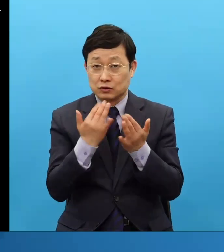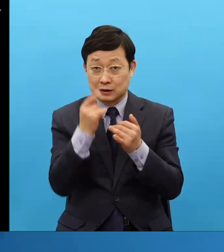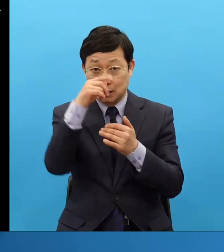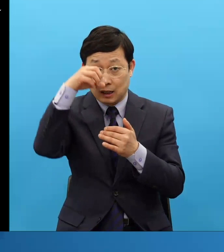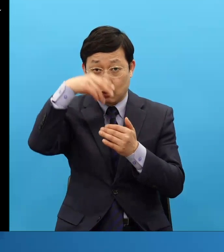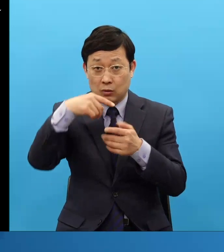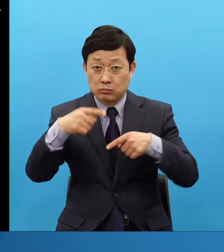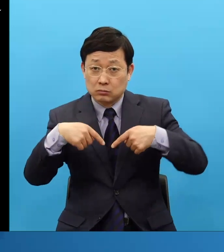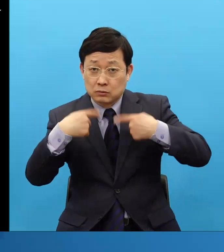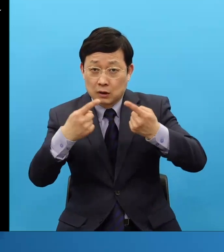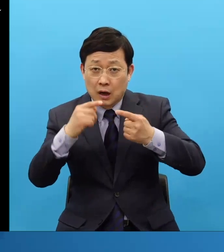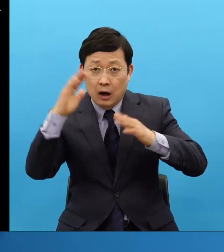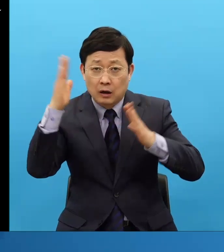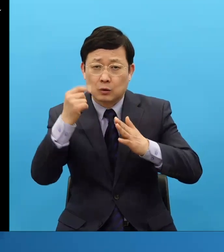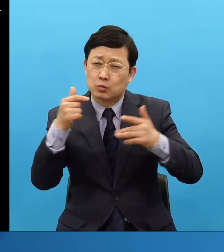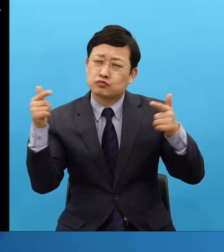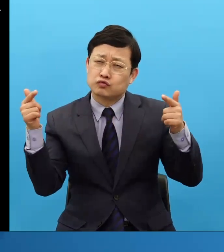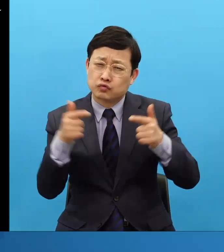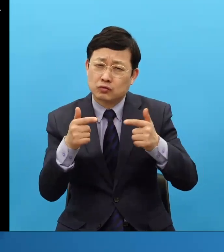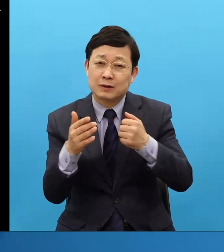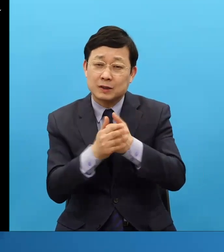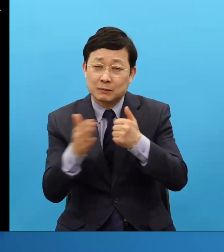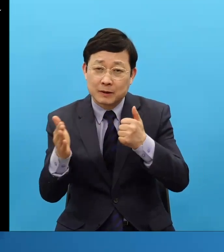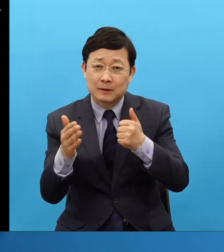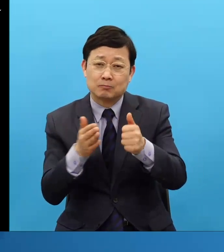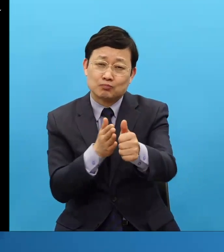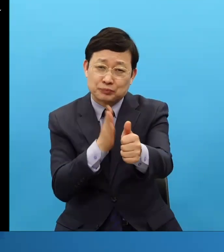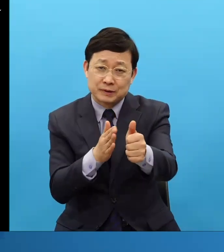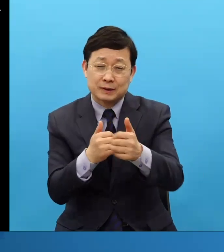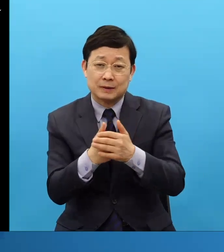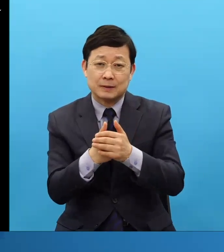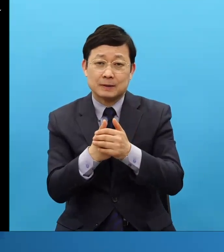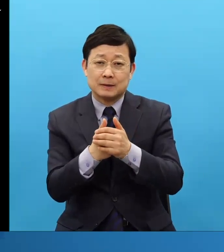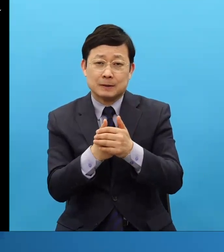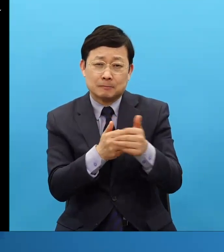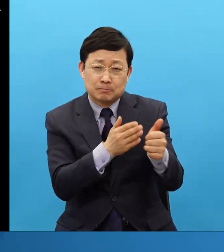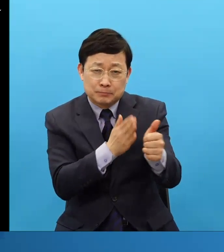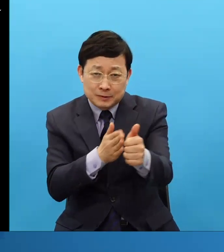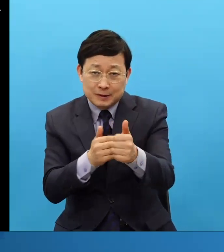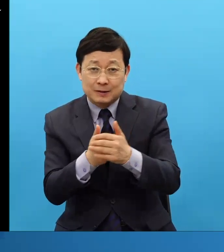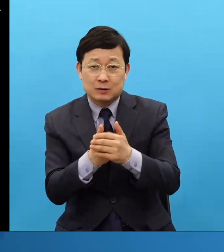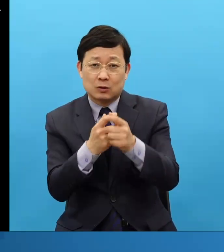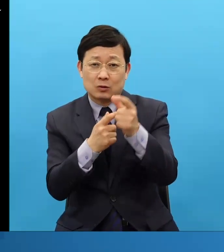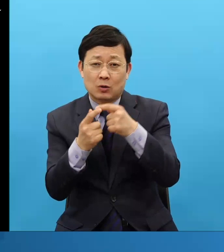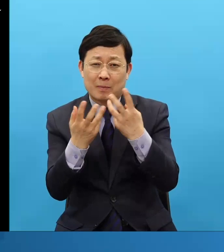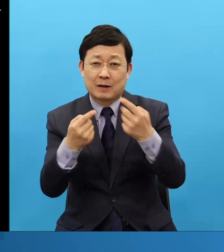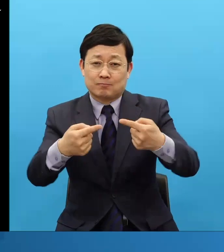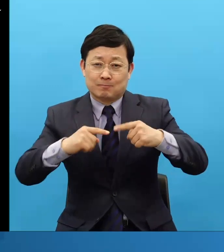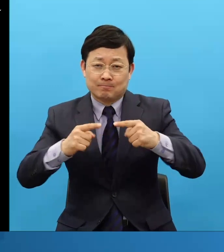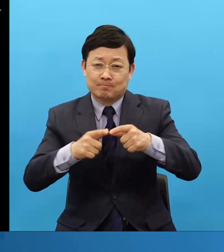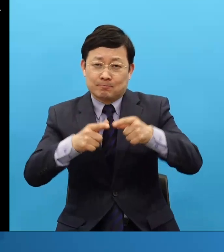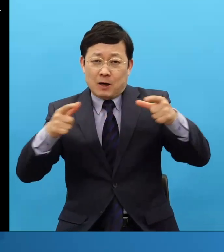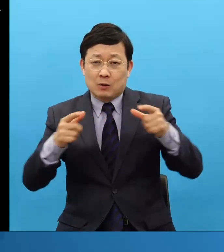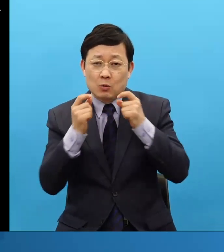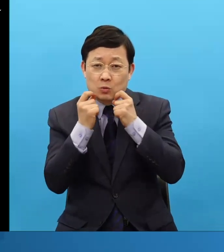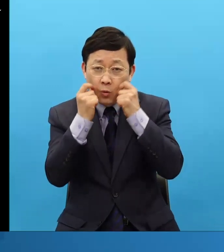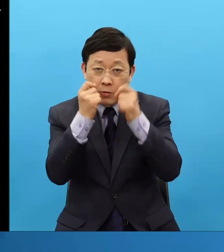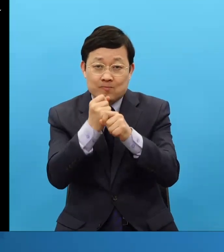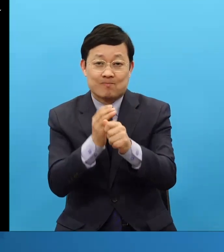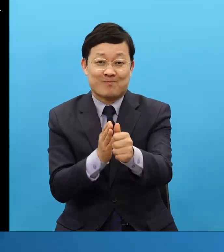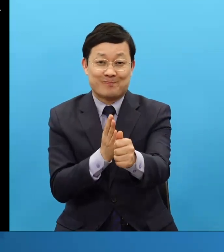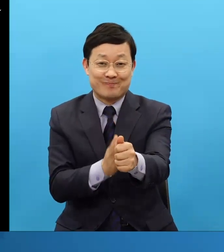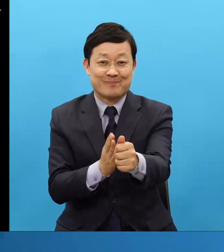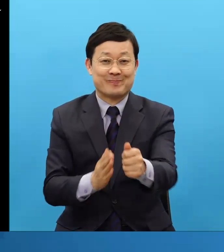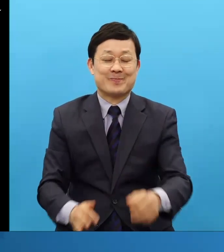있도록 전 지역 운영위원님들은 권유해 주시기 바랍니다. As the recent number of attendees is declining,